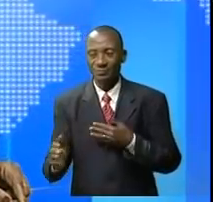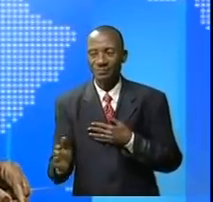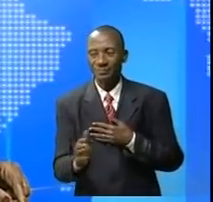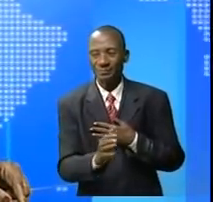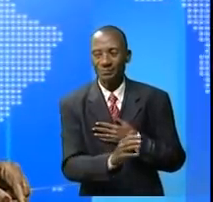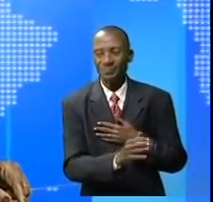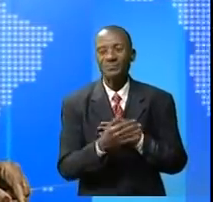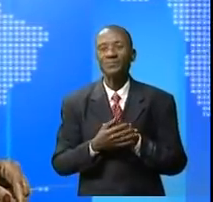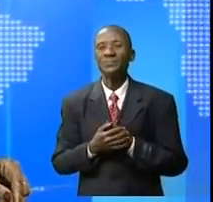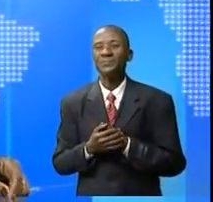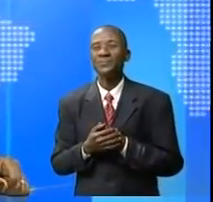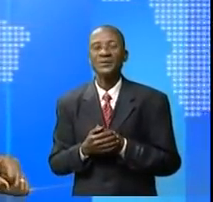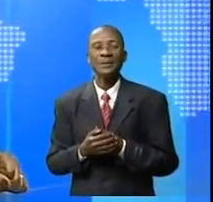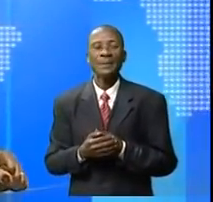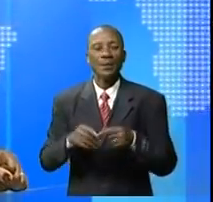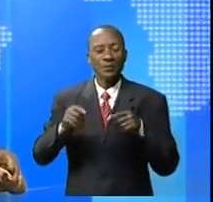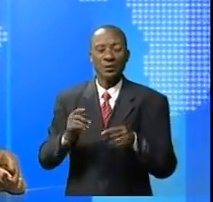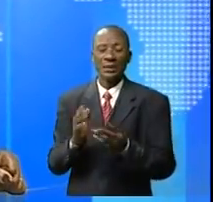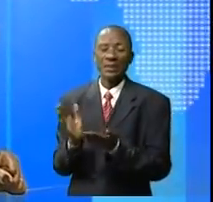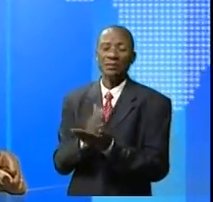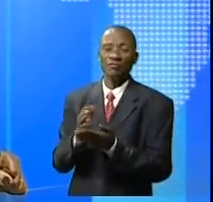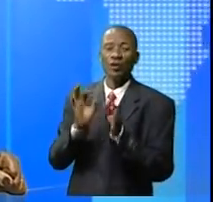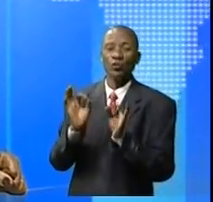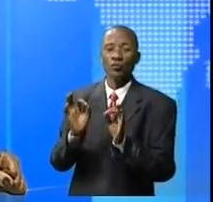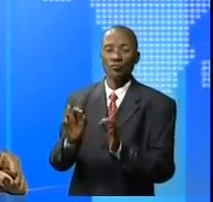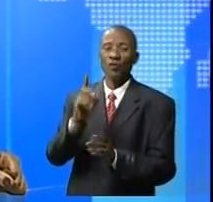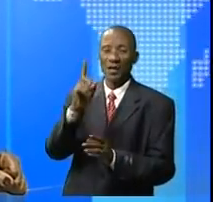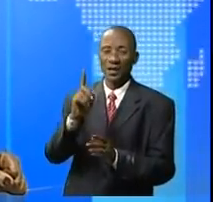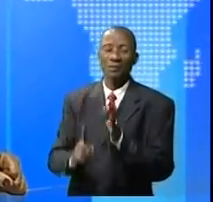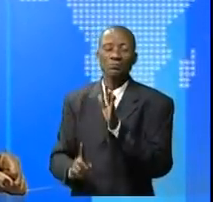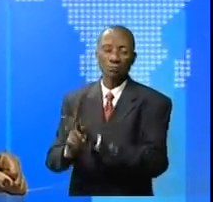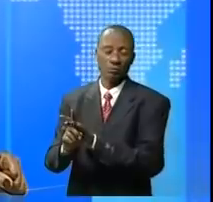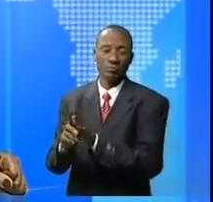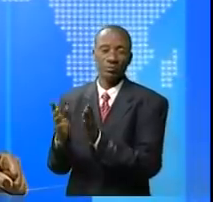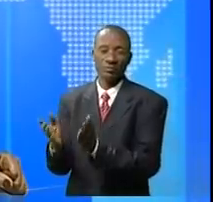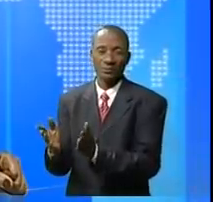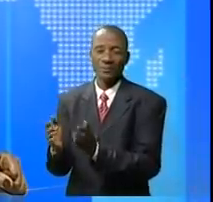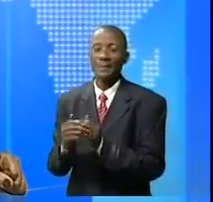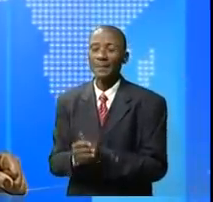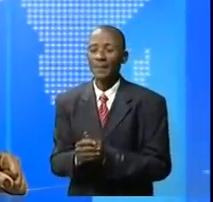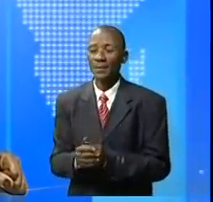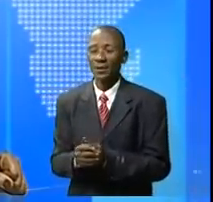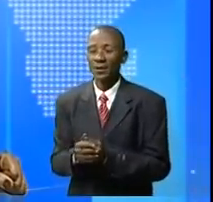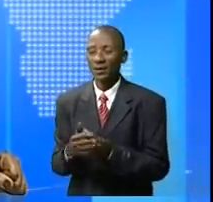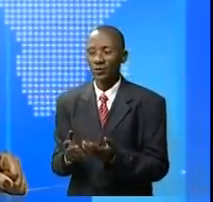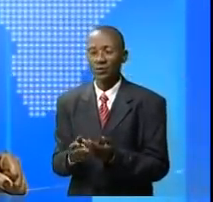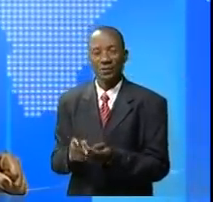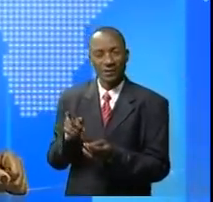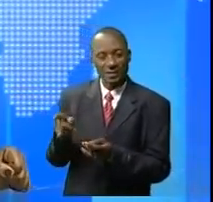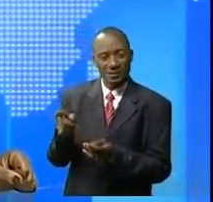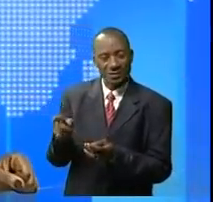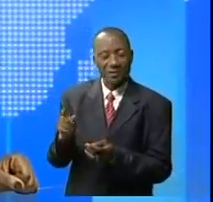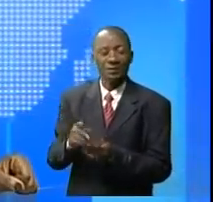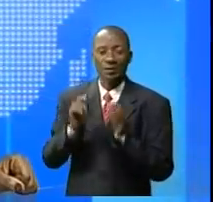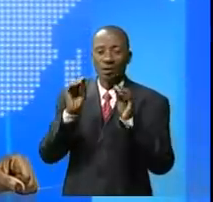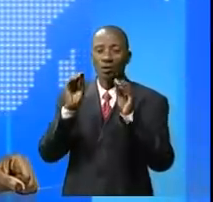vient d'enrichir la bibliothèque congolaise, Mariage infernal, c'est comme ça qu'il s'intitule. C'est un roman autobiographique du professeur